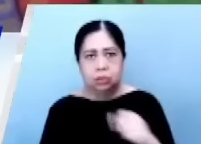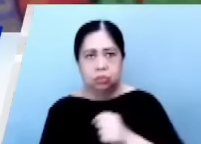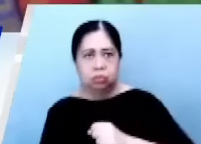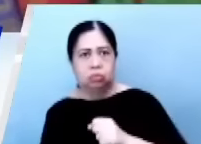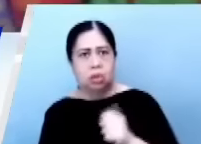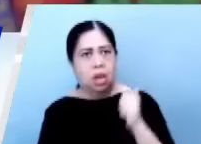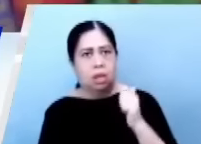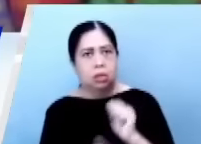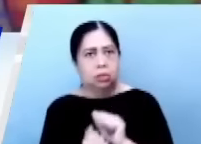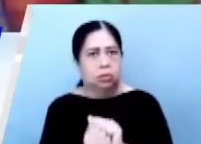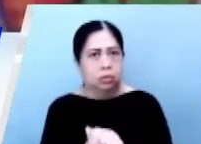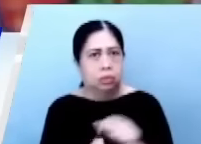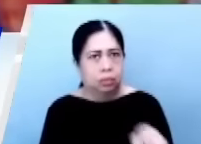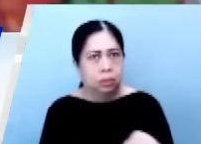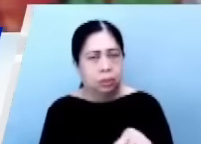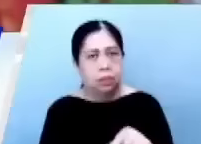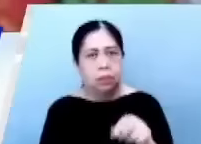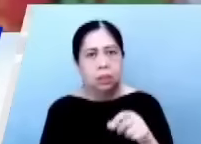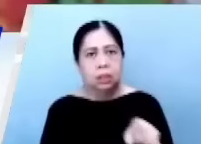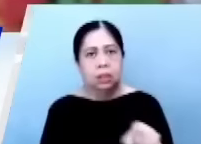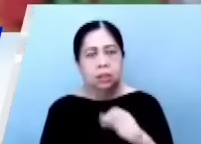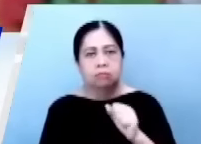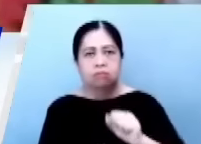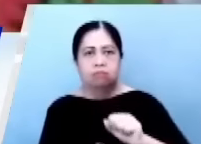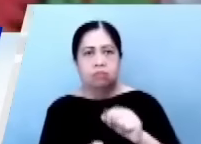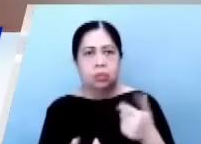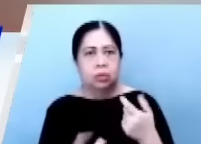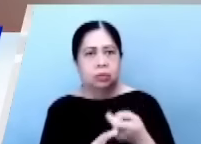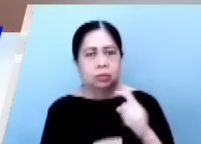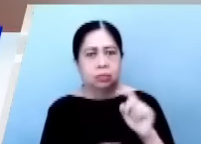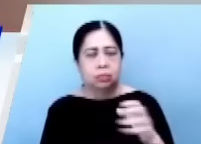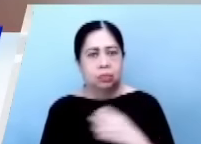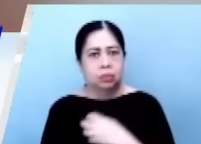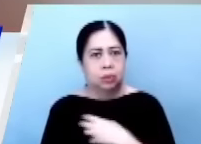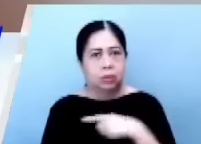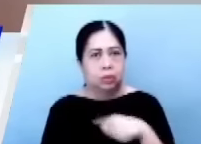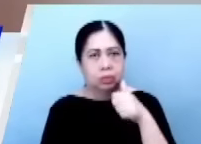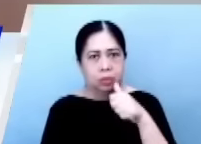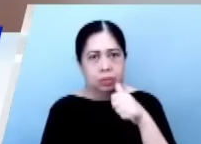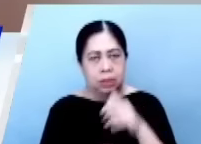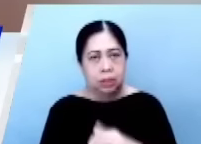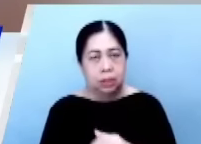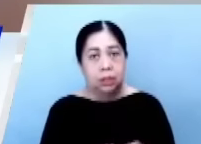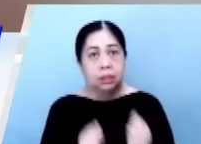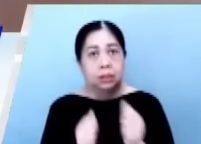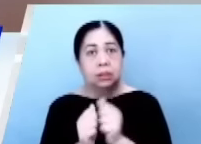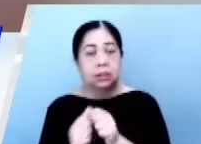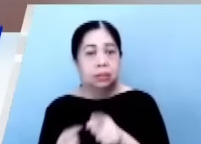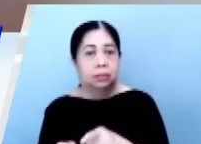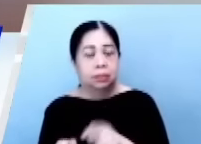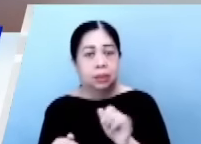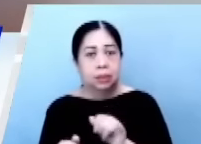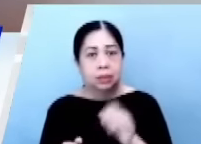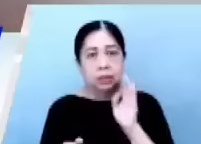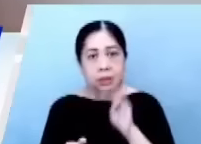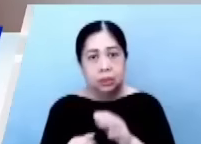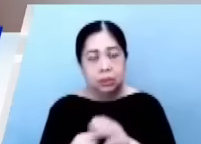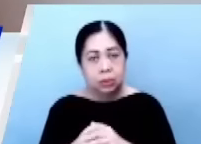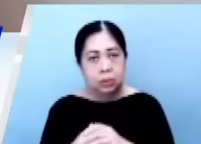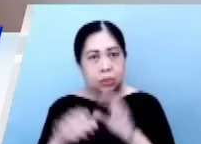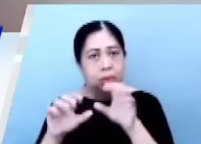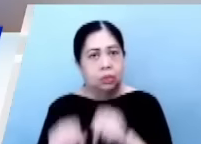sumama. Nagkaroon po ng resistance sa paghuli dito sa babae. Ang kasabwat naman na kapatid umano ng suspect na huli sa